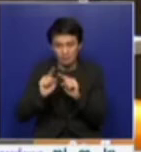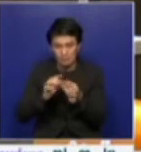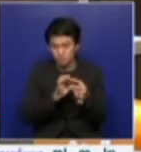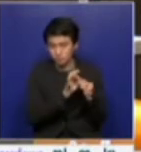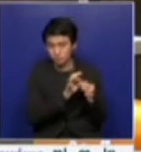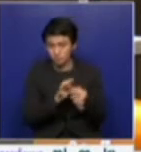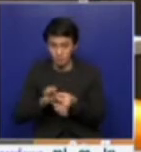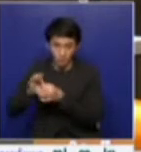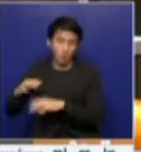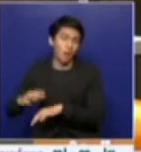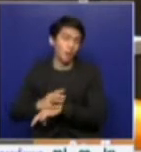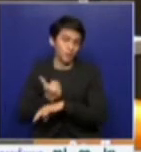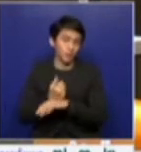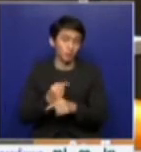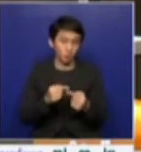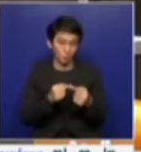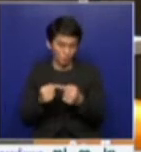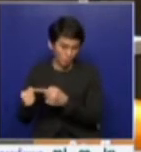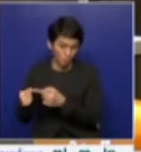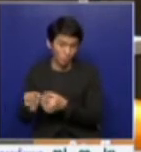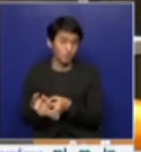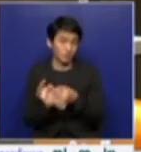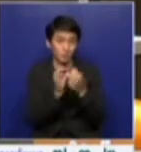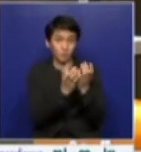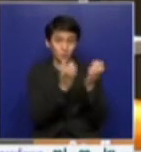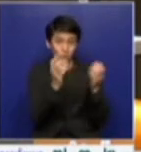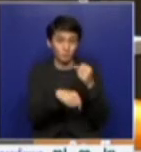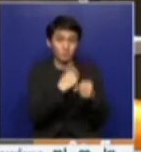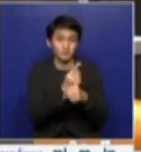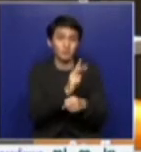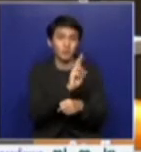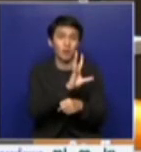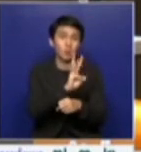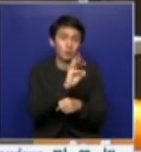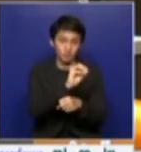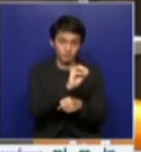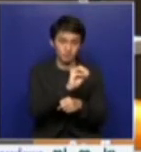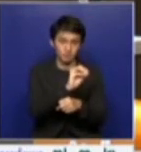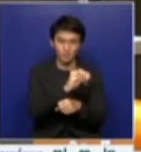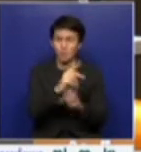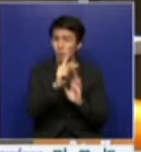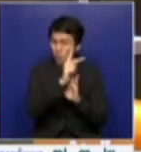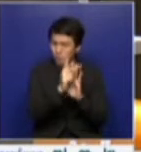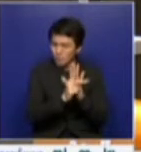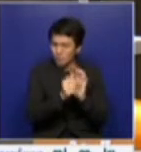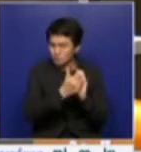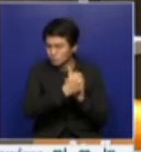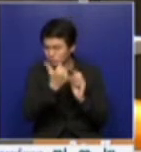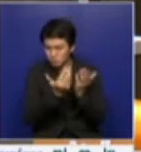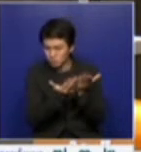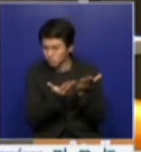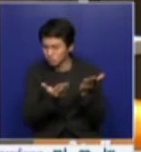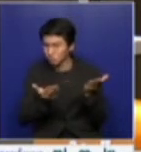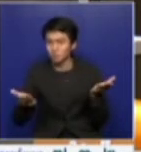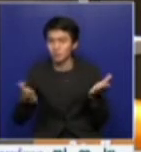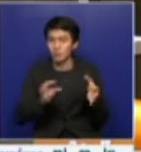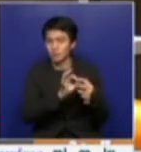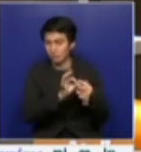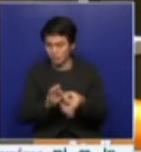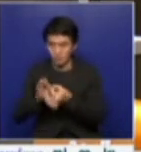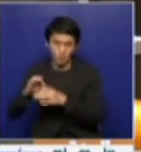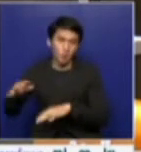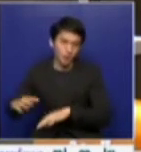โดยใช้รัฐจำนวนปี 2560และมีกฎหมายอีกหลายฉบับเป็นเครื่องมือในการ